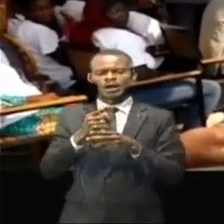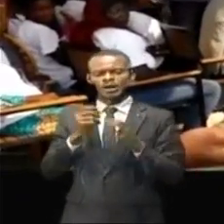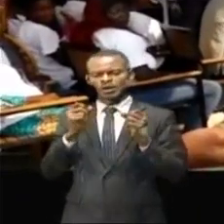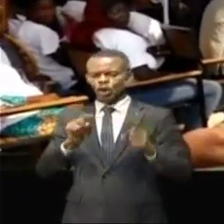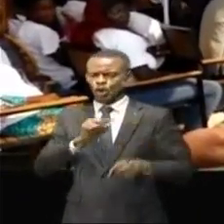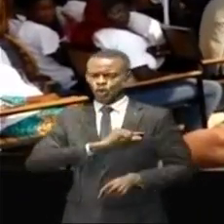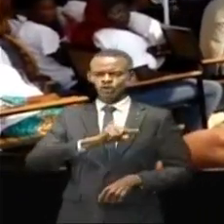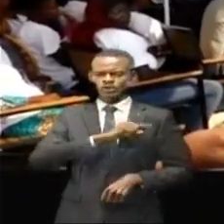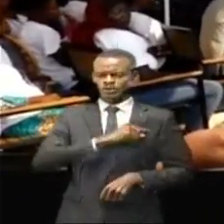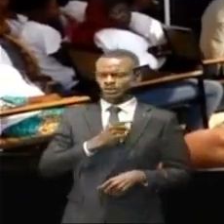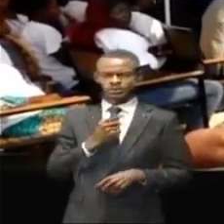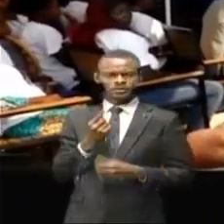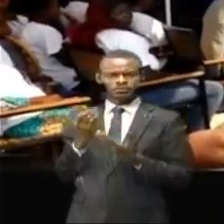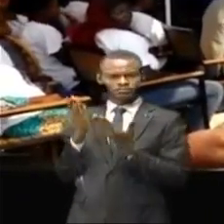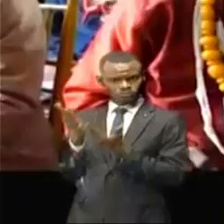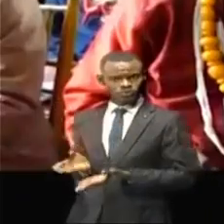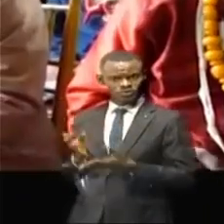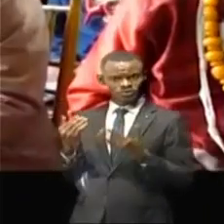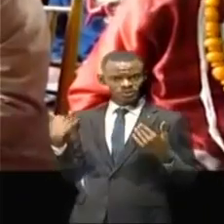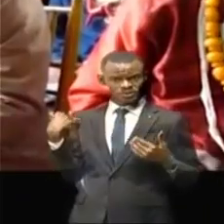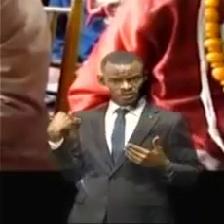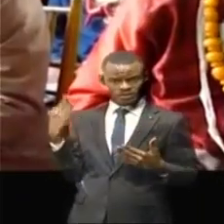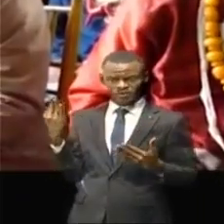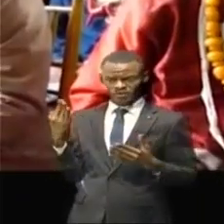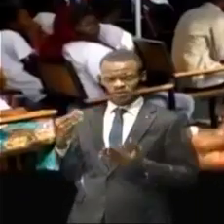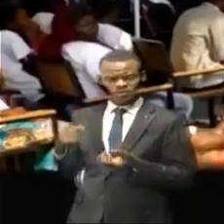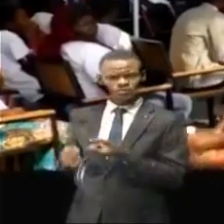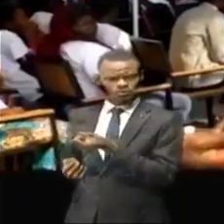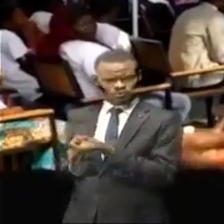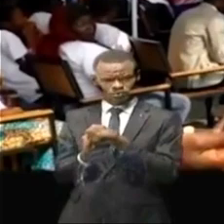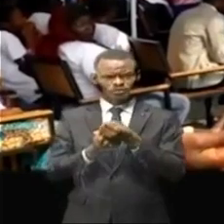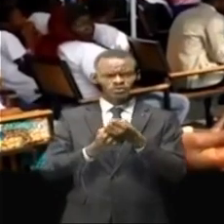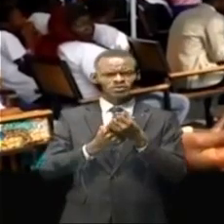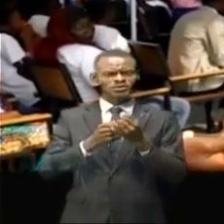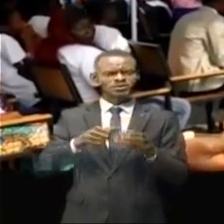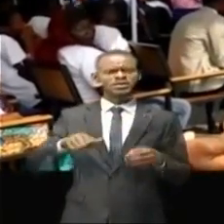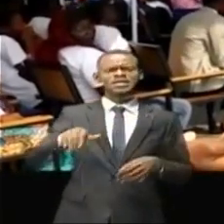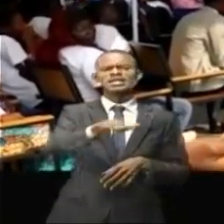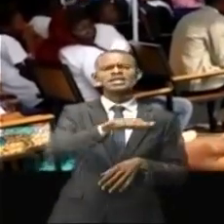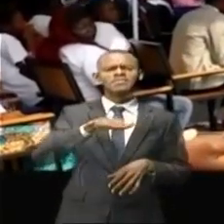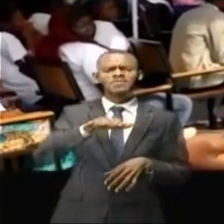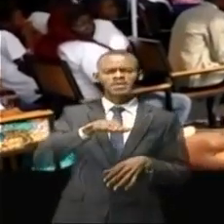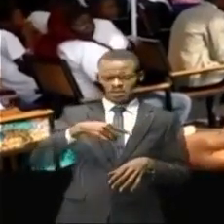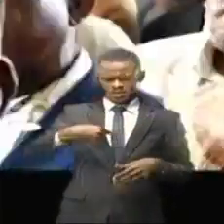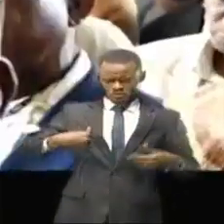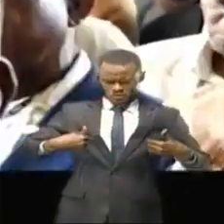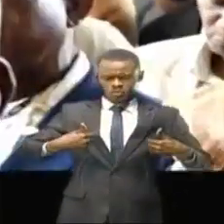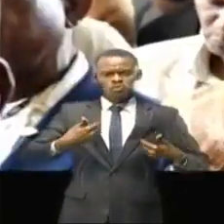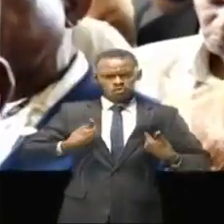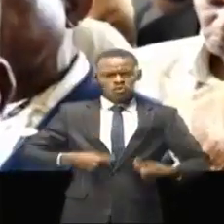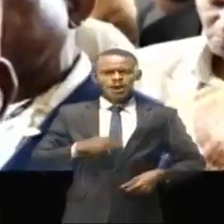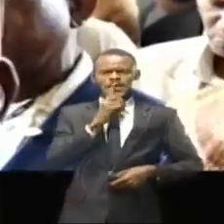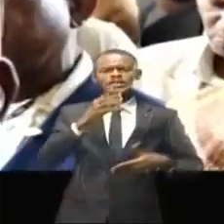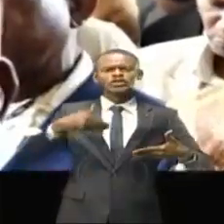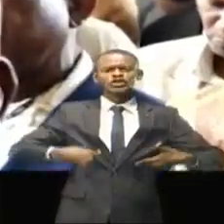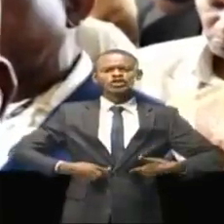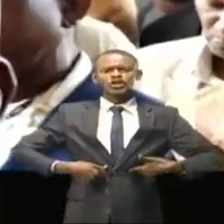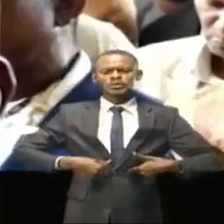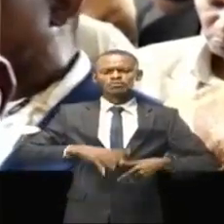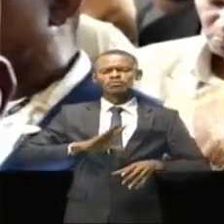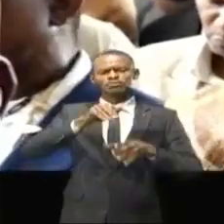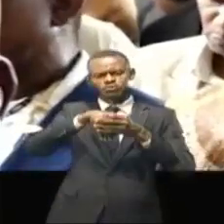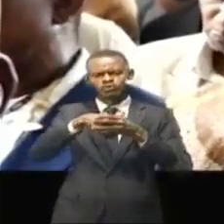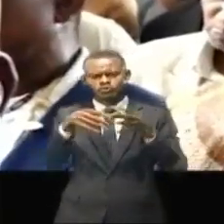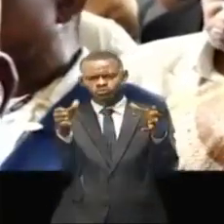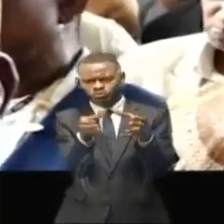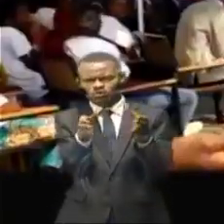pour ces pays et nous devons les soutenir. Je suis une jeune princesse. Je m'associe à eux pour que nous puissions vraiment soutenir les garants de la nation, le